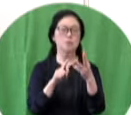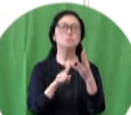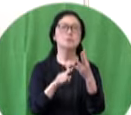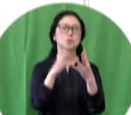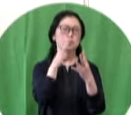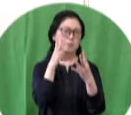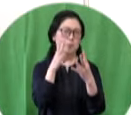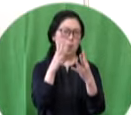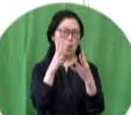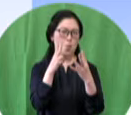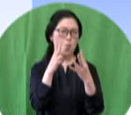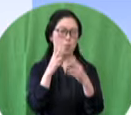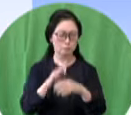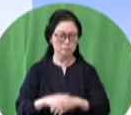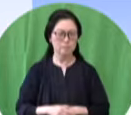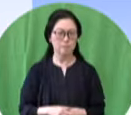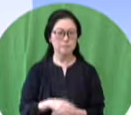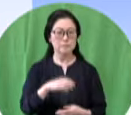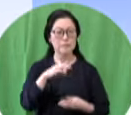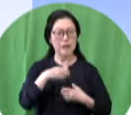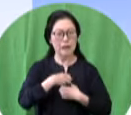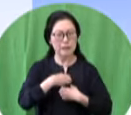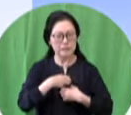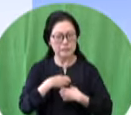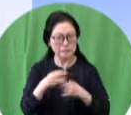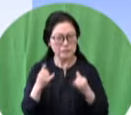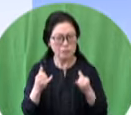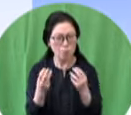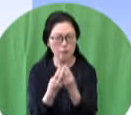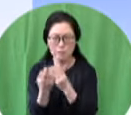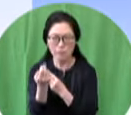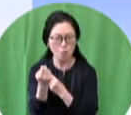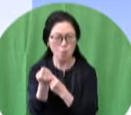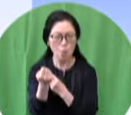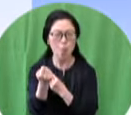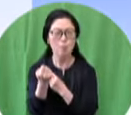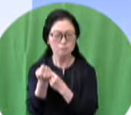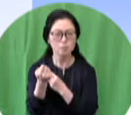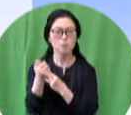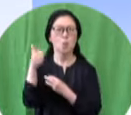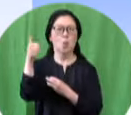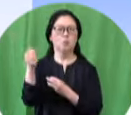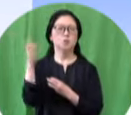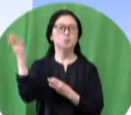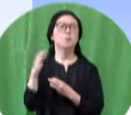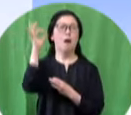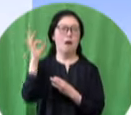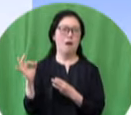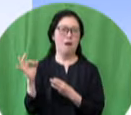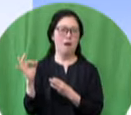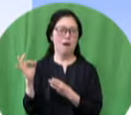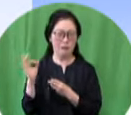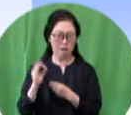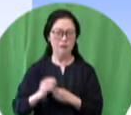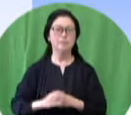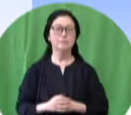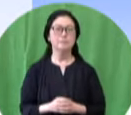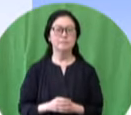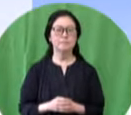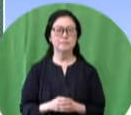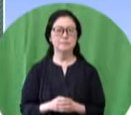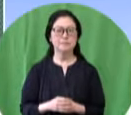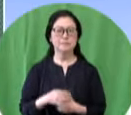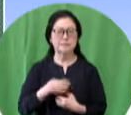喫煙ですね。心筋梗塞の前兆がある患者さんが 50% ほどいるということが分かっ